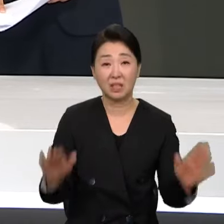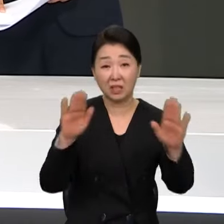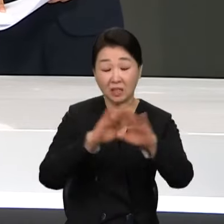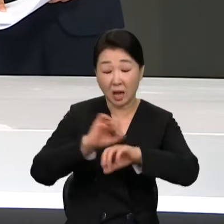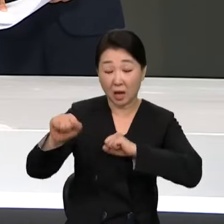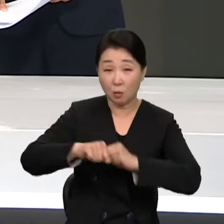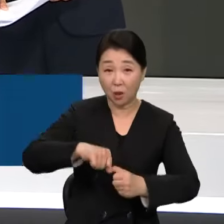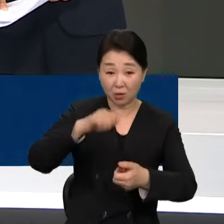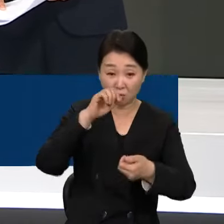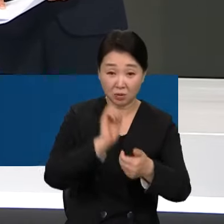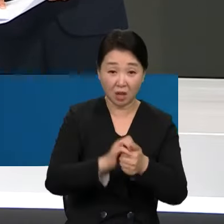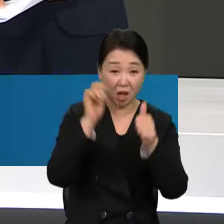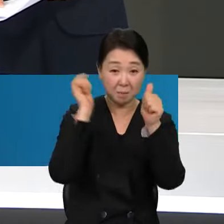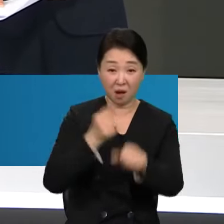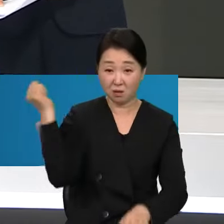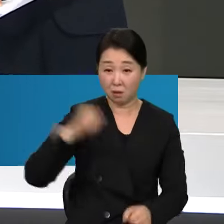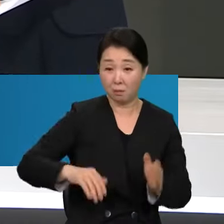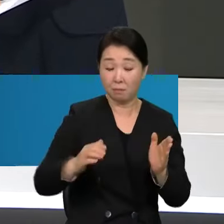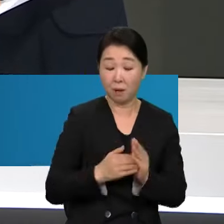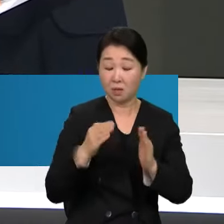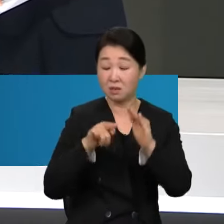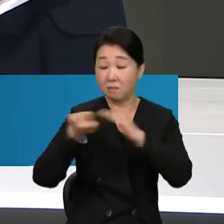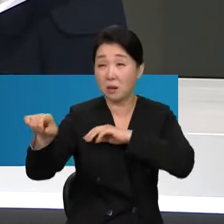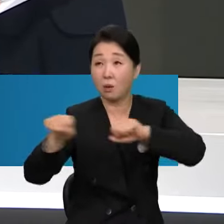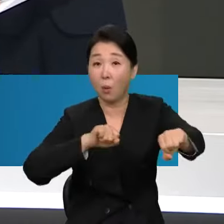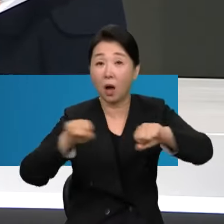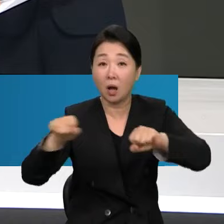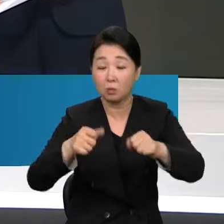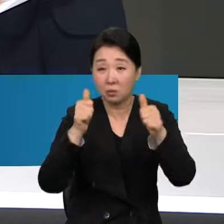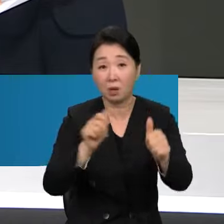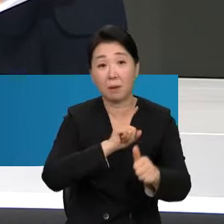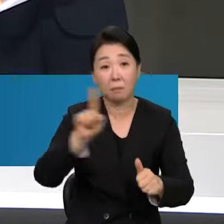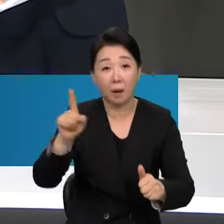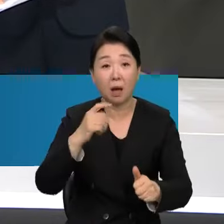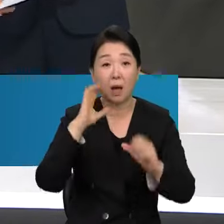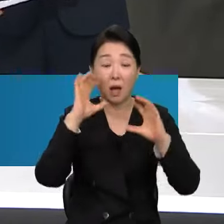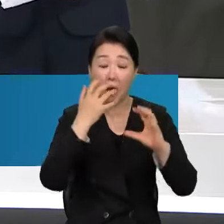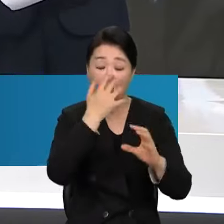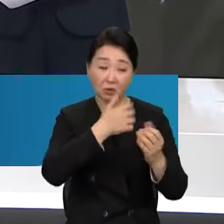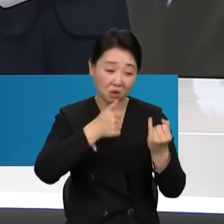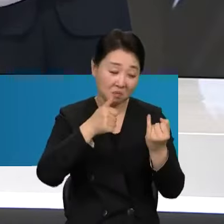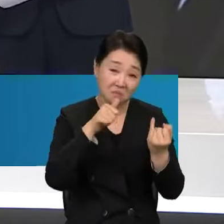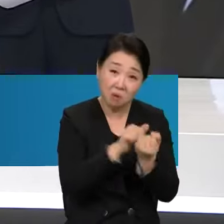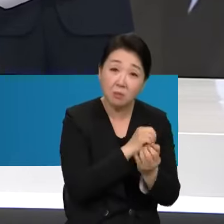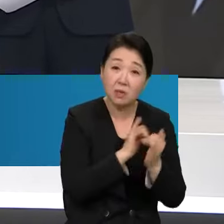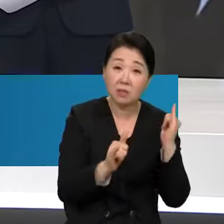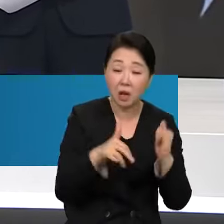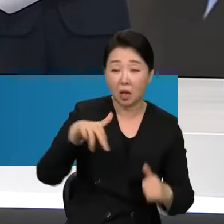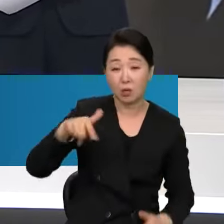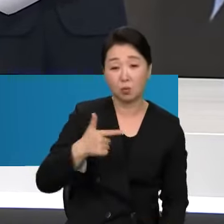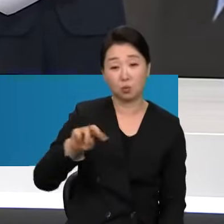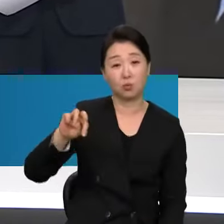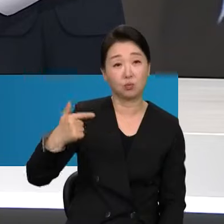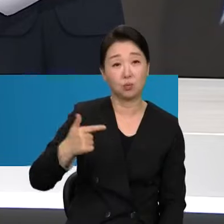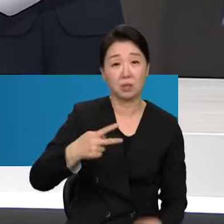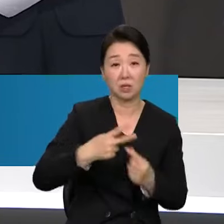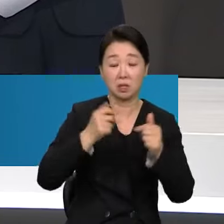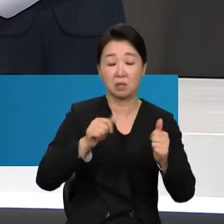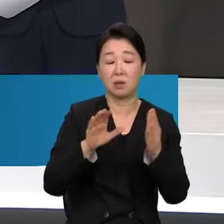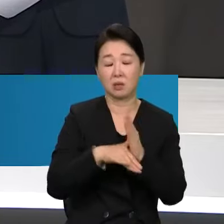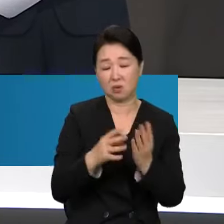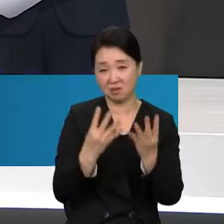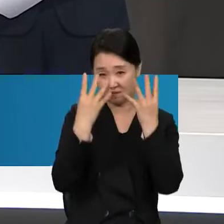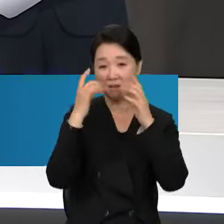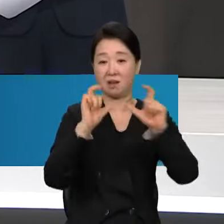야간 외출 제한 명령을 어기고 집 밖을 나선 혐의로 재판에 넘겨진 아동 성범죄자 조두순이 2심에서도 징역형을